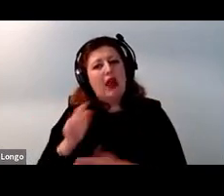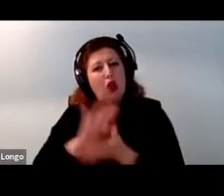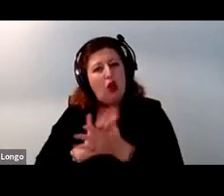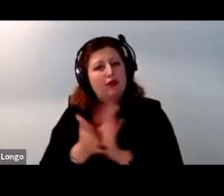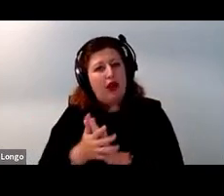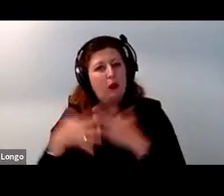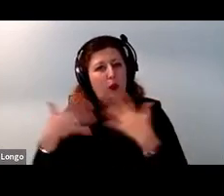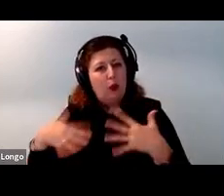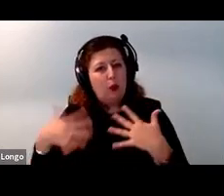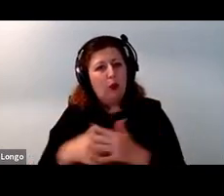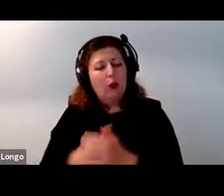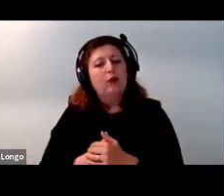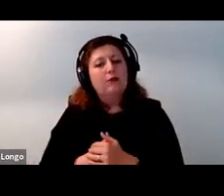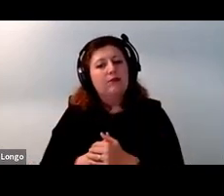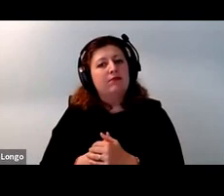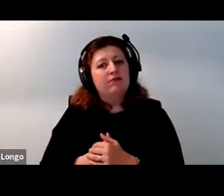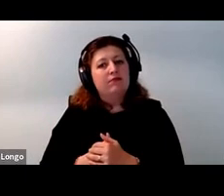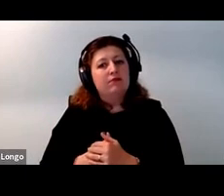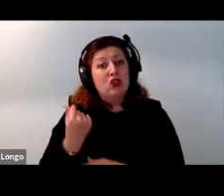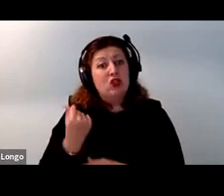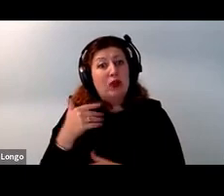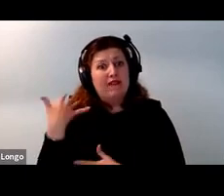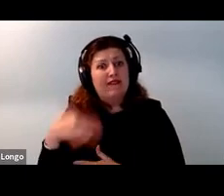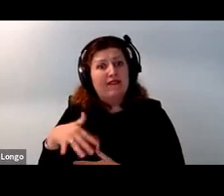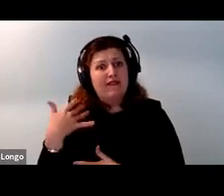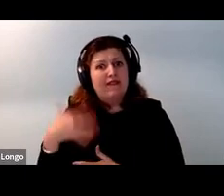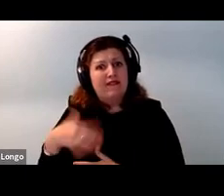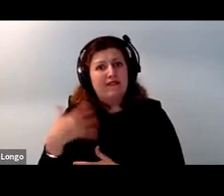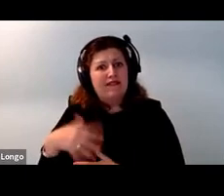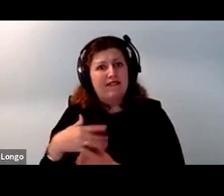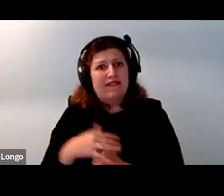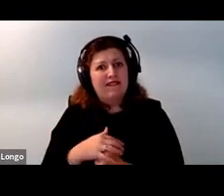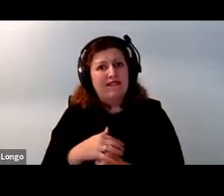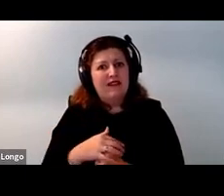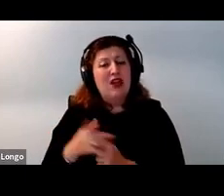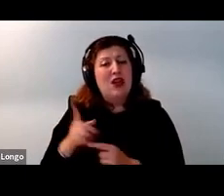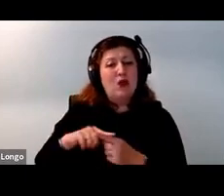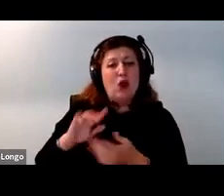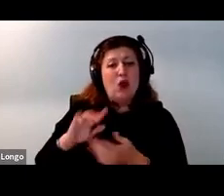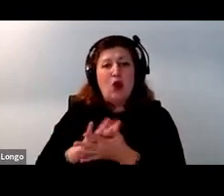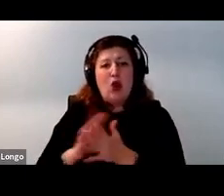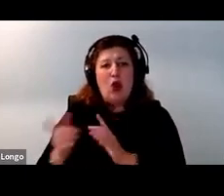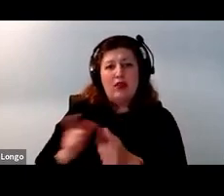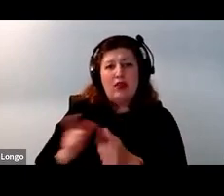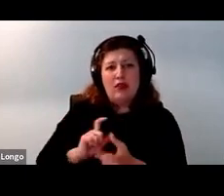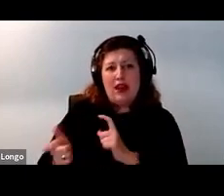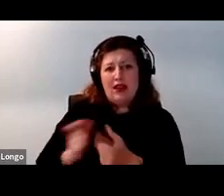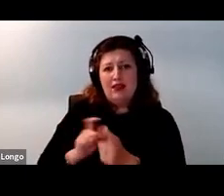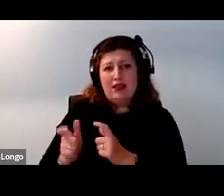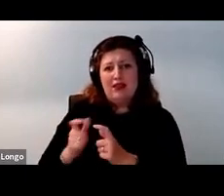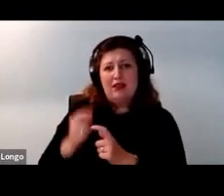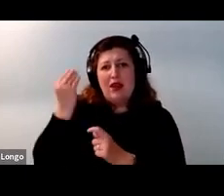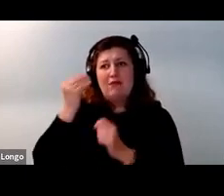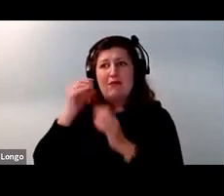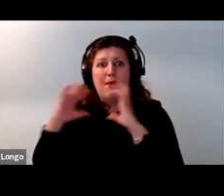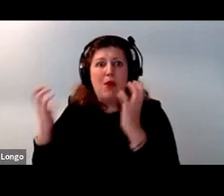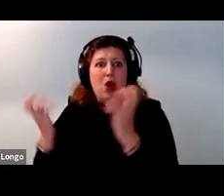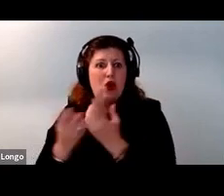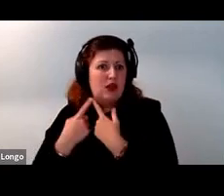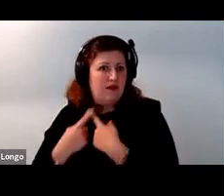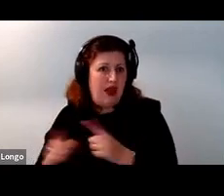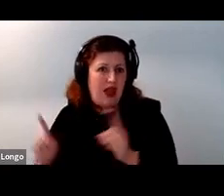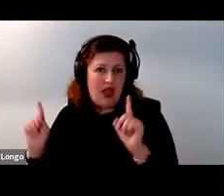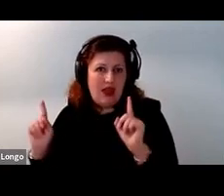non, veramente tanti soldi, quindi. E anche la contrattazione è un mondo molto diverso, per cui abbiamo